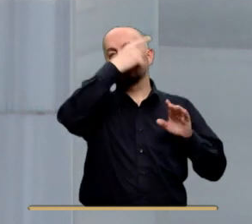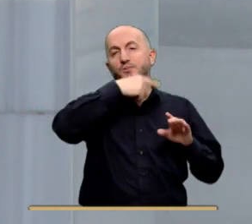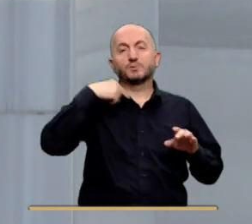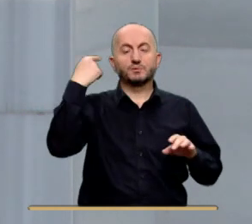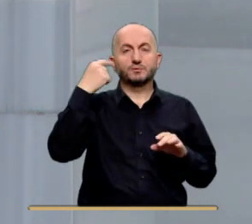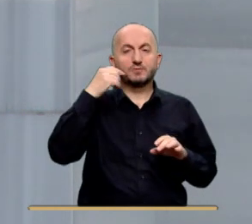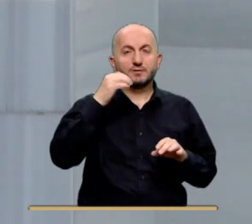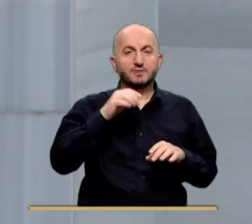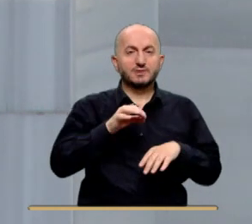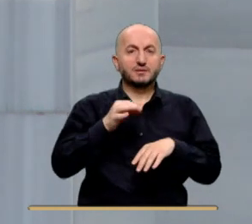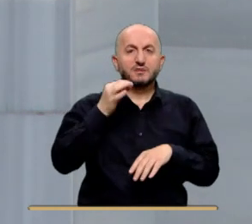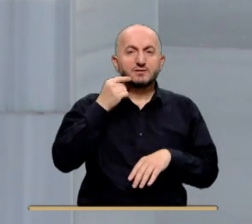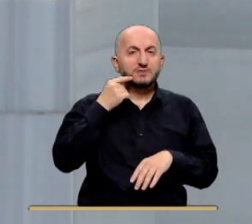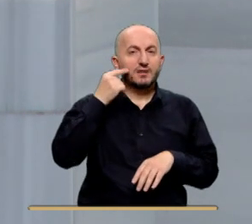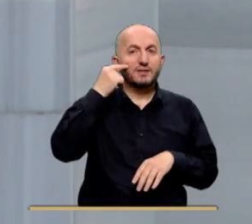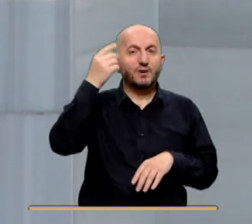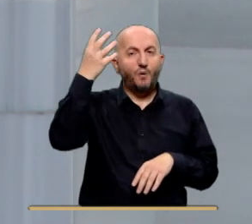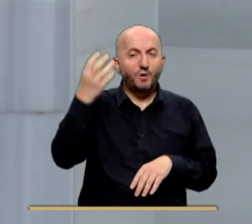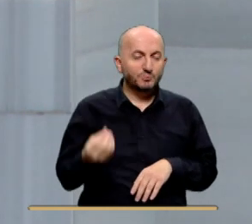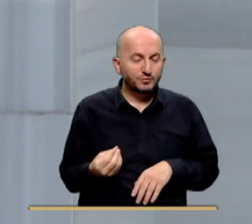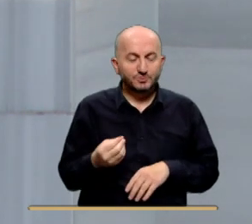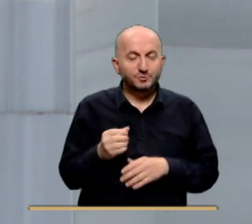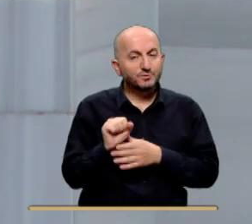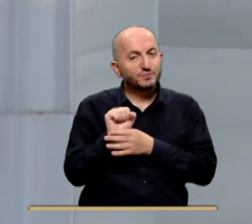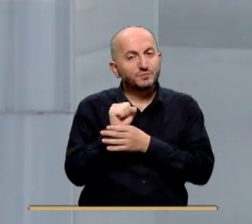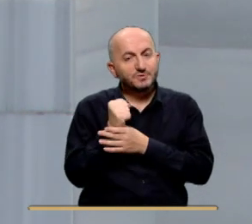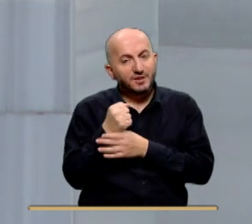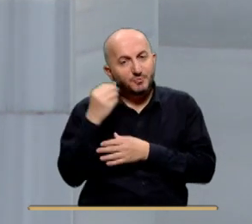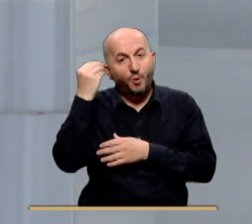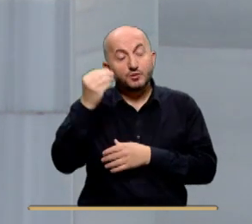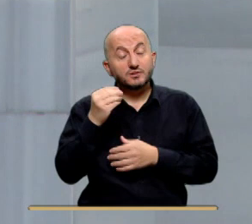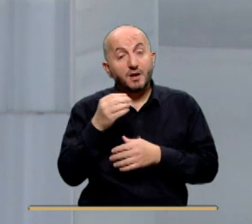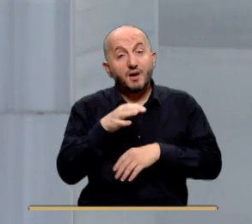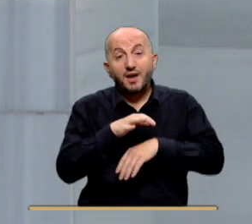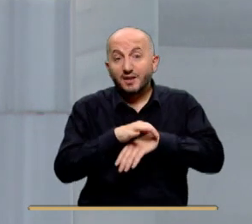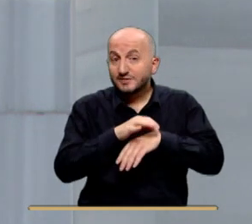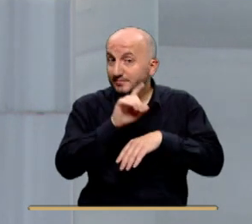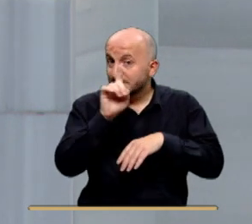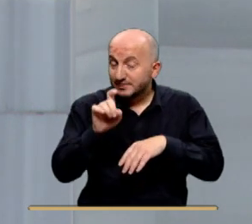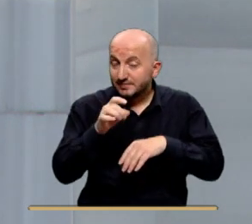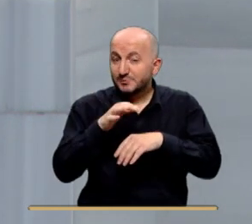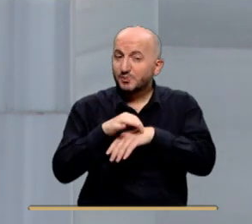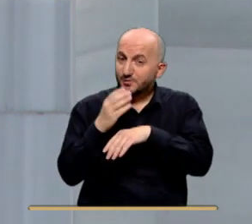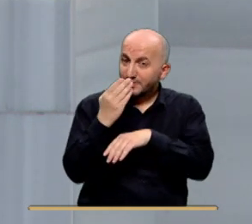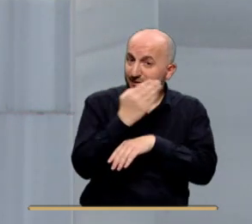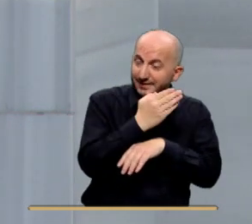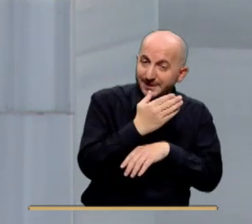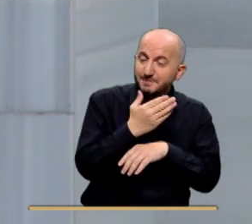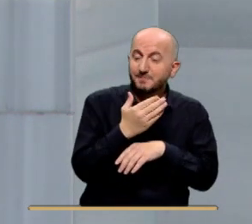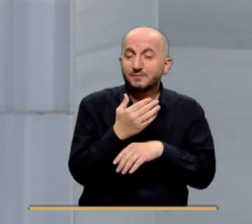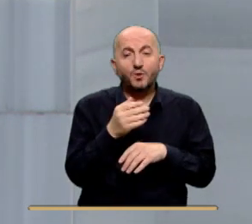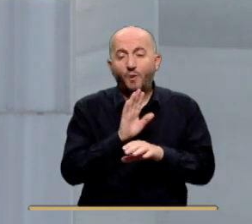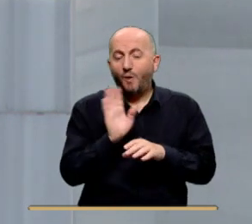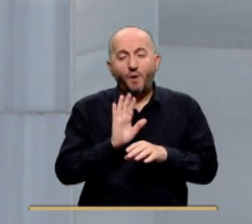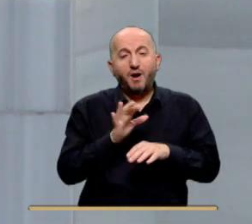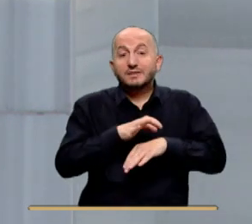sararmış. Bir talebesi, üstadım herhalde rahatsızsınız, ben sizi bir doktora götüreyim. Yok evladım, rahatsız